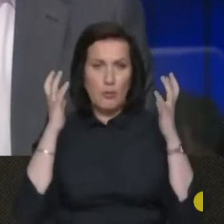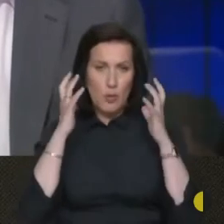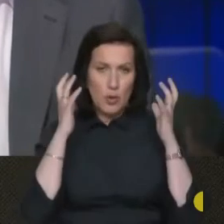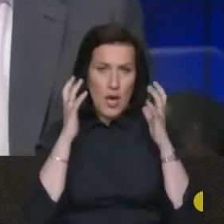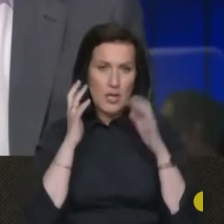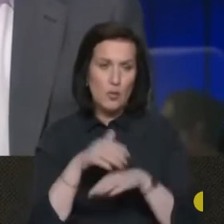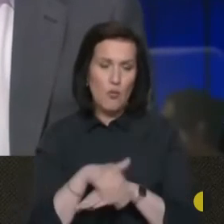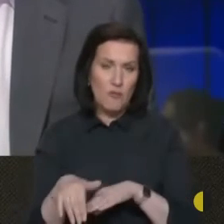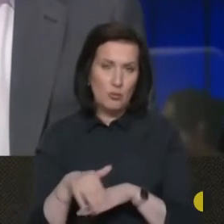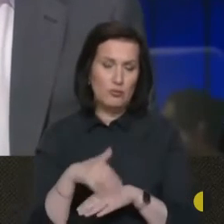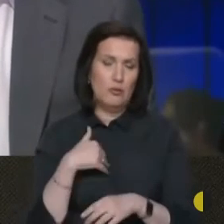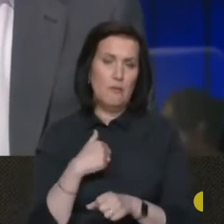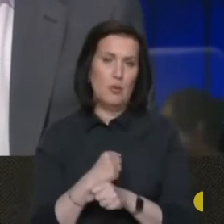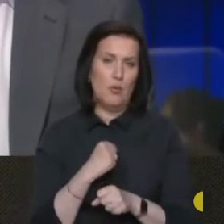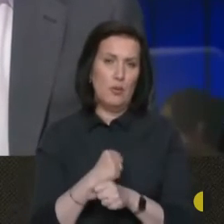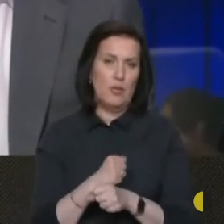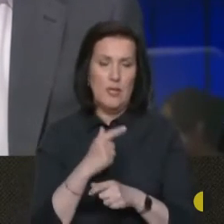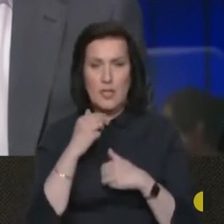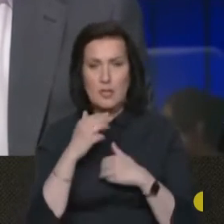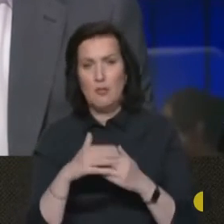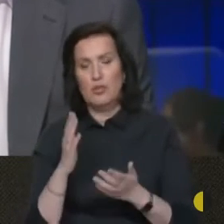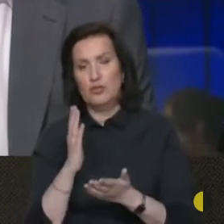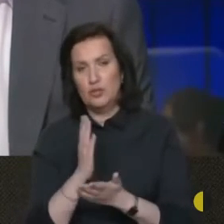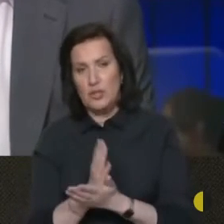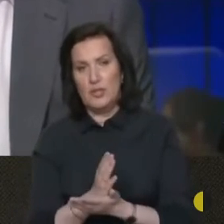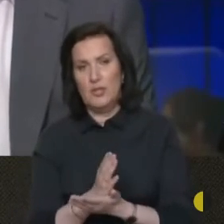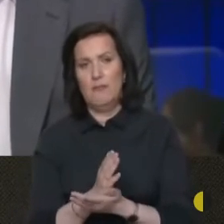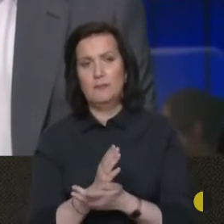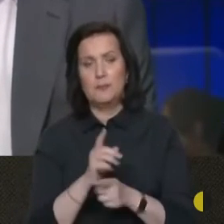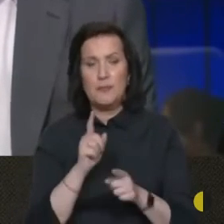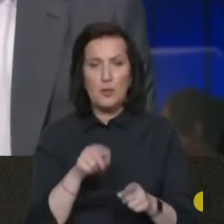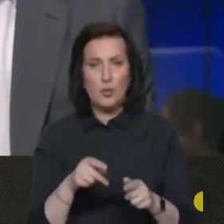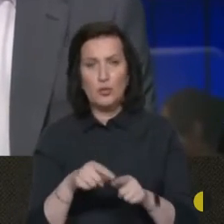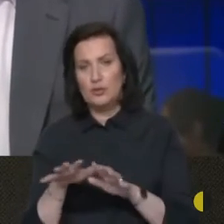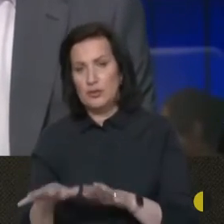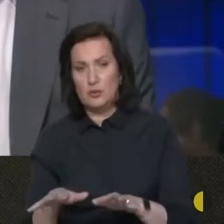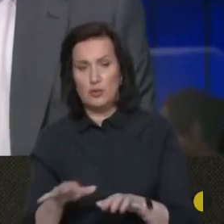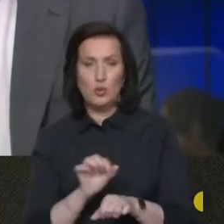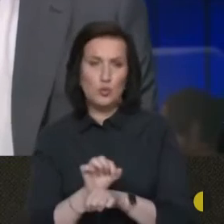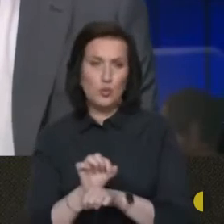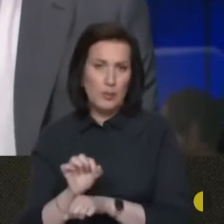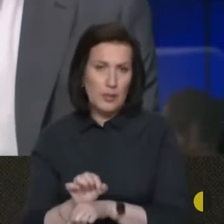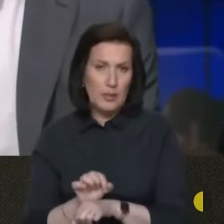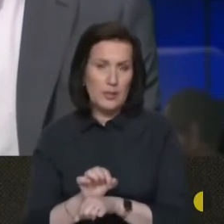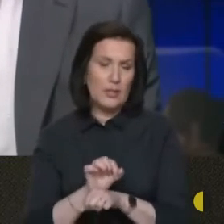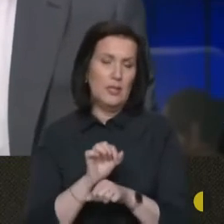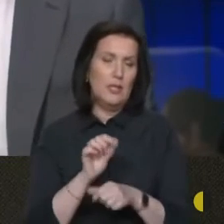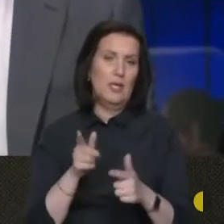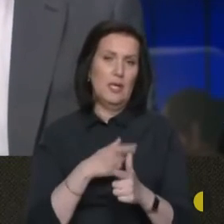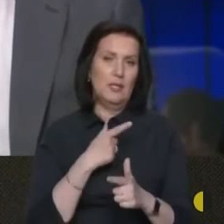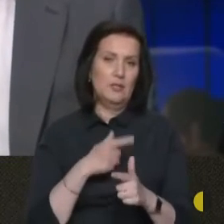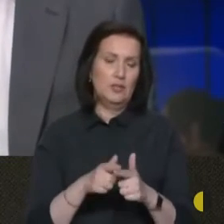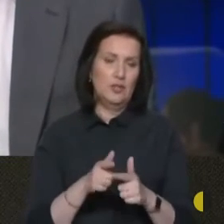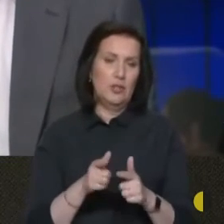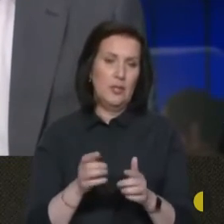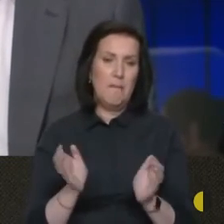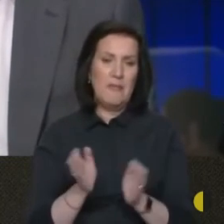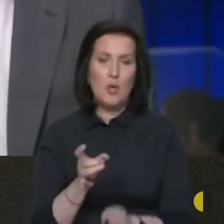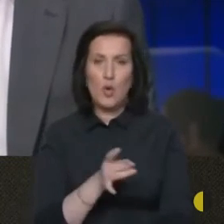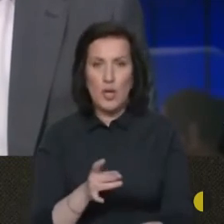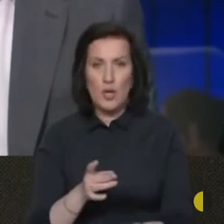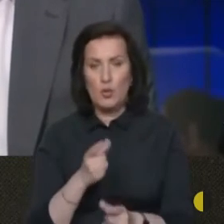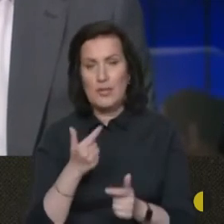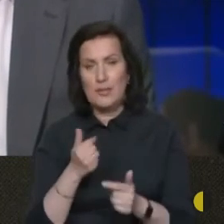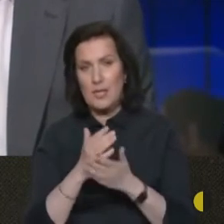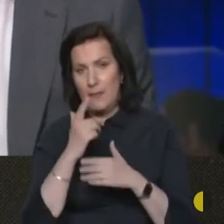вуличне. Тобто ми робили, де найближче є від тої чи іншої зупинки, чи від тої чи іншої мікрорайону, де є